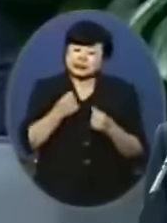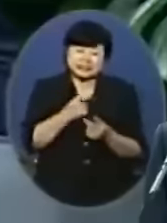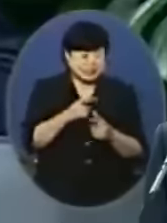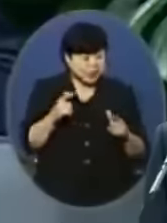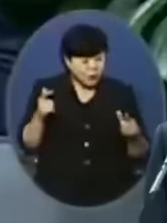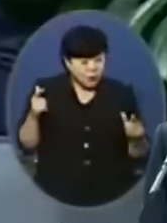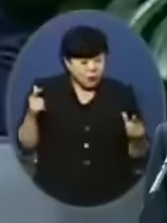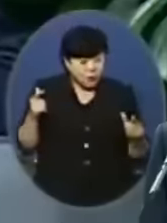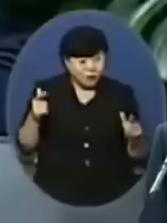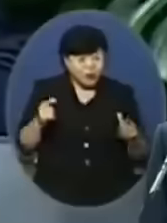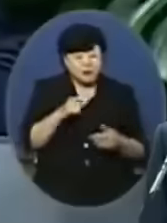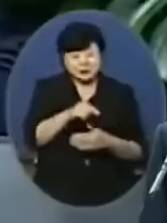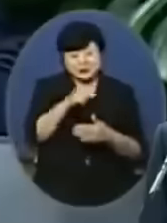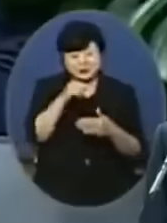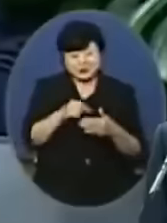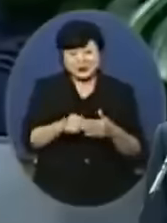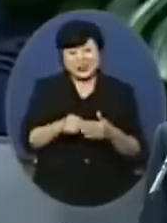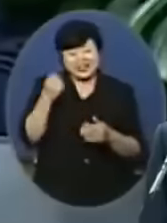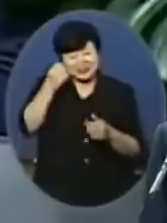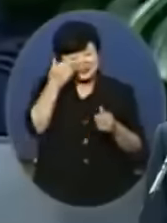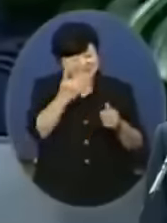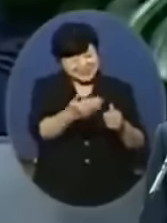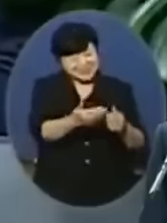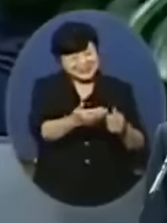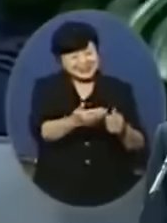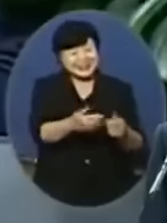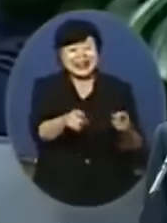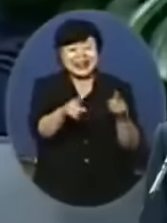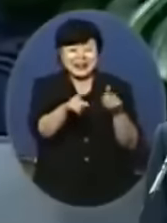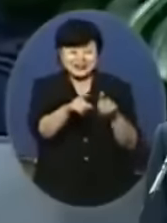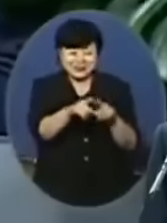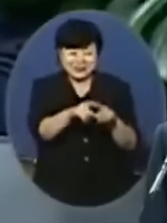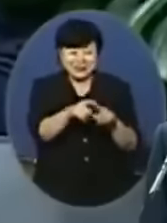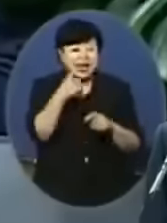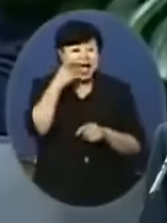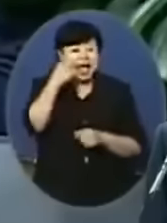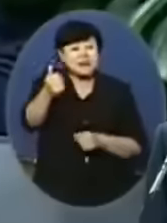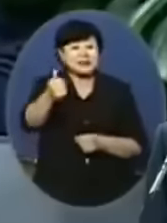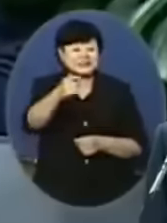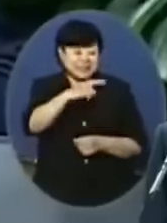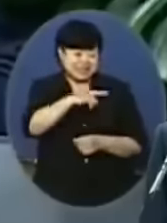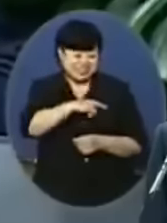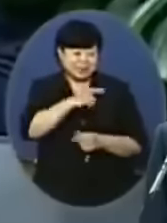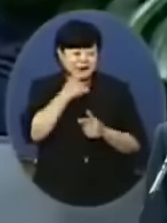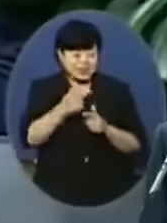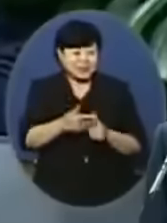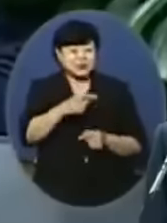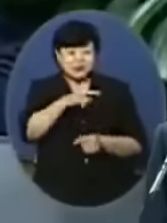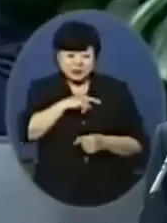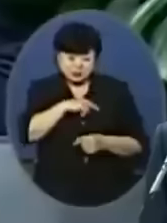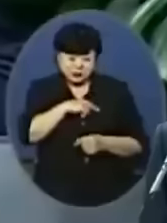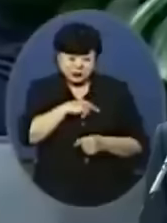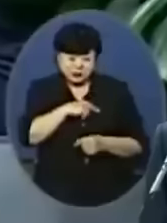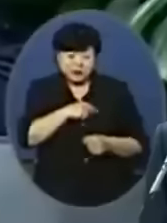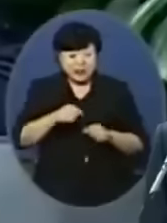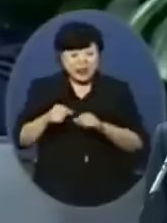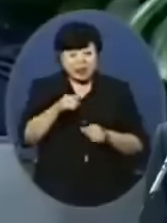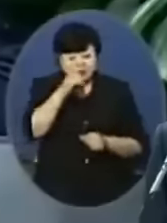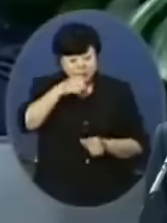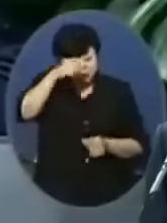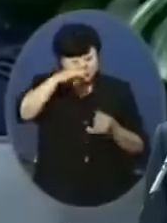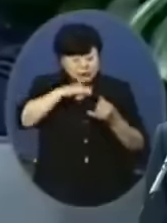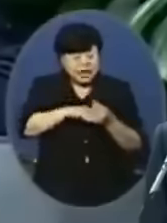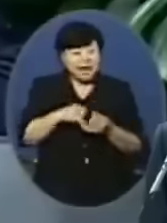있잖아요. 여러분 속에 성령께서 아버지의 이름으로 예수님 이름으로 역사하는 것입니다.